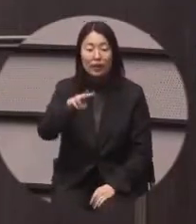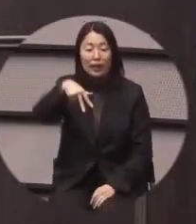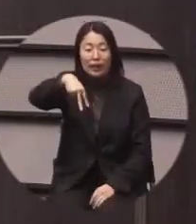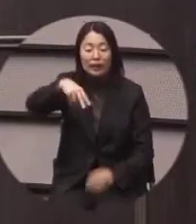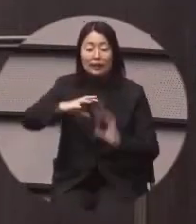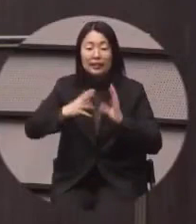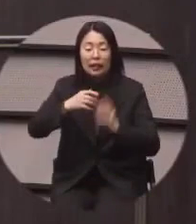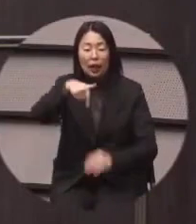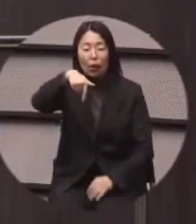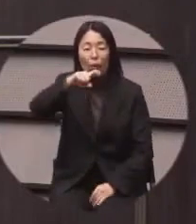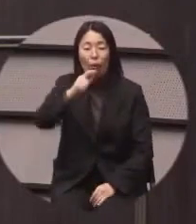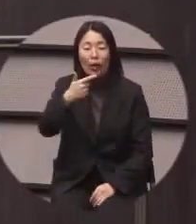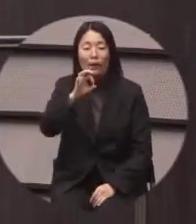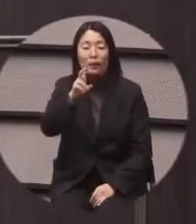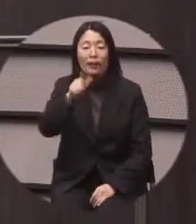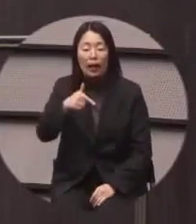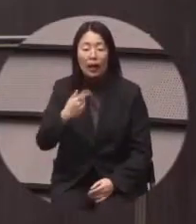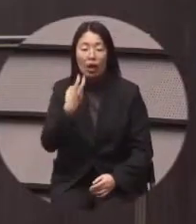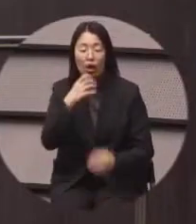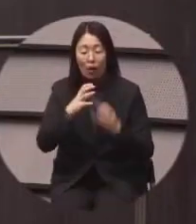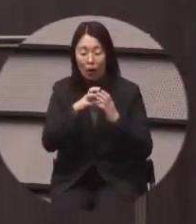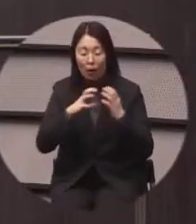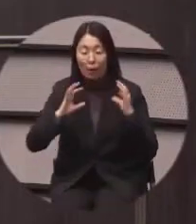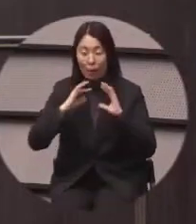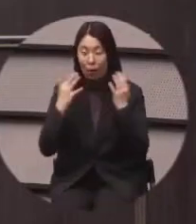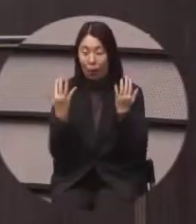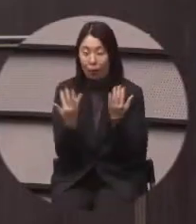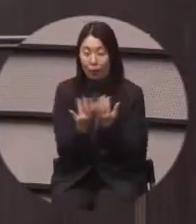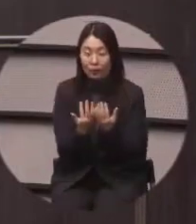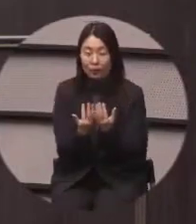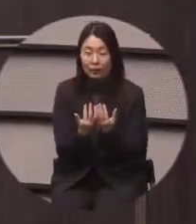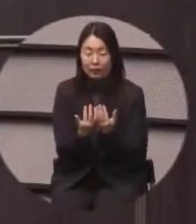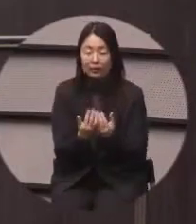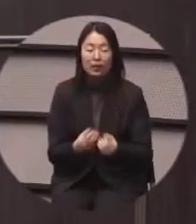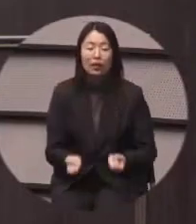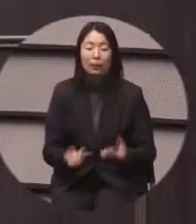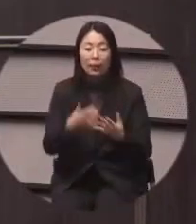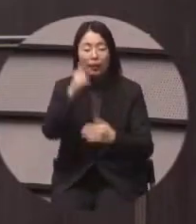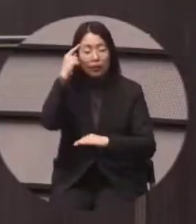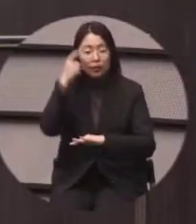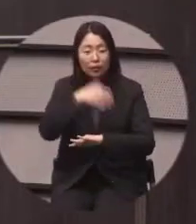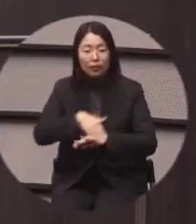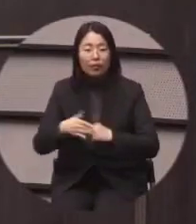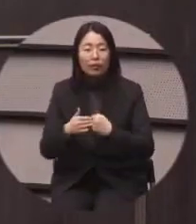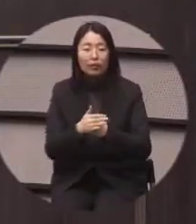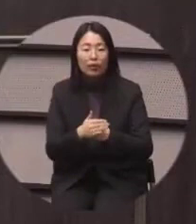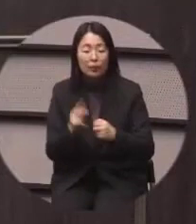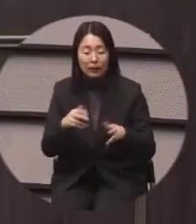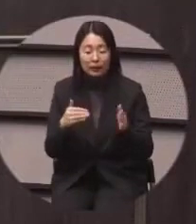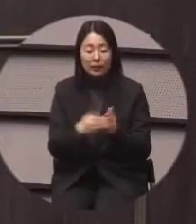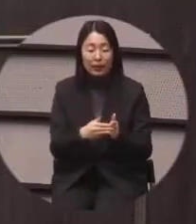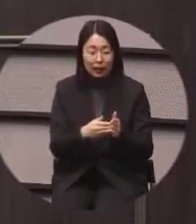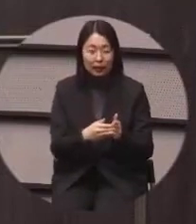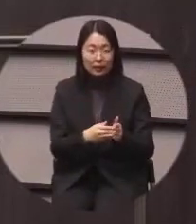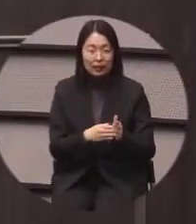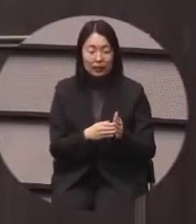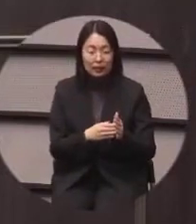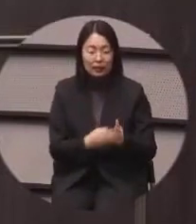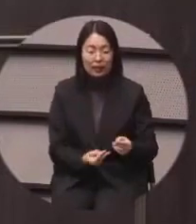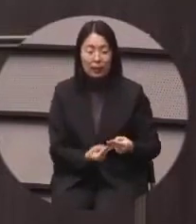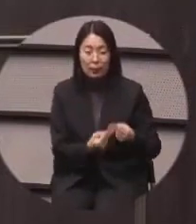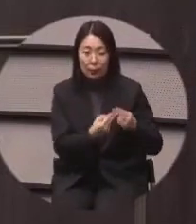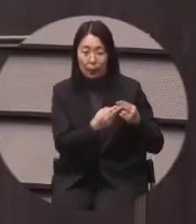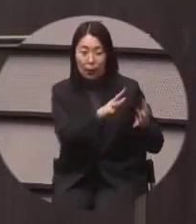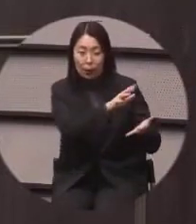있는 만큼 그간의 축제 경험과 노하우를 바탕으로 성공적인 행사가 될 수 있도록 준비에 최선을 다해